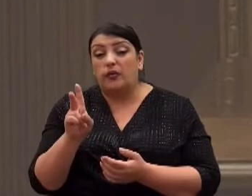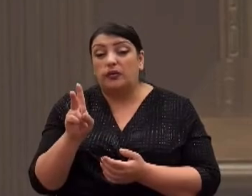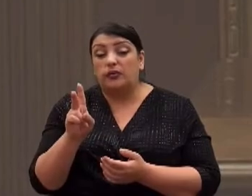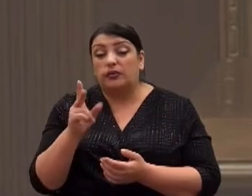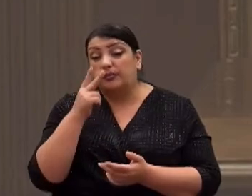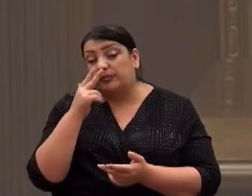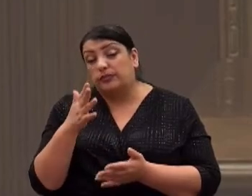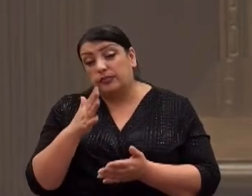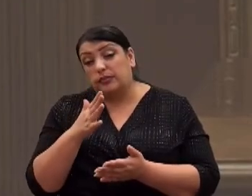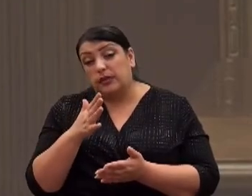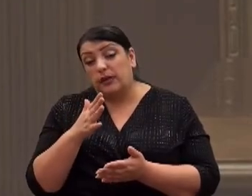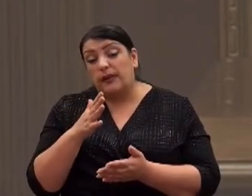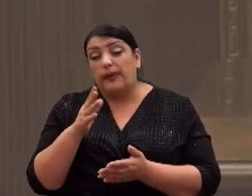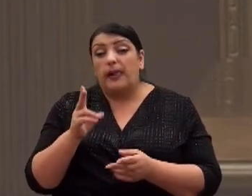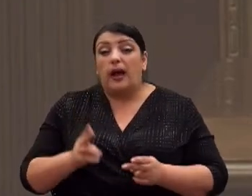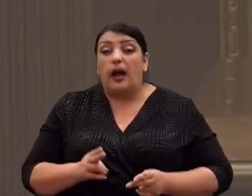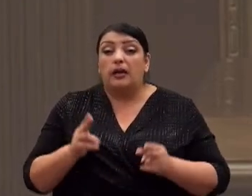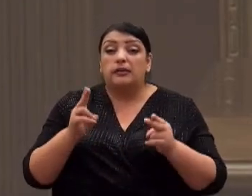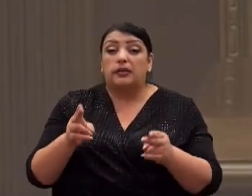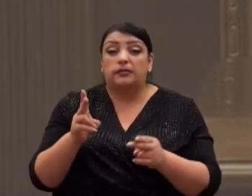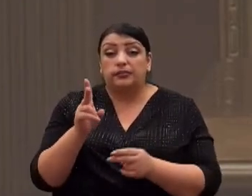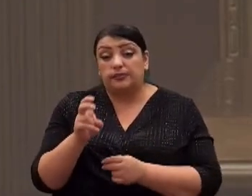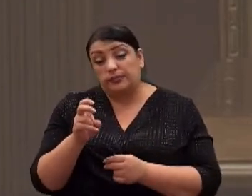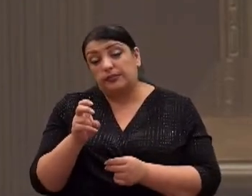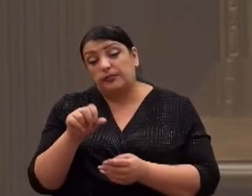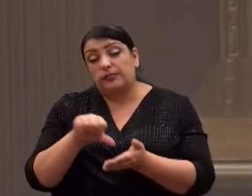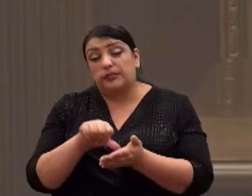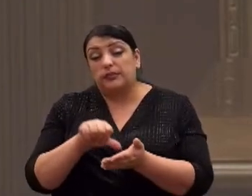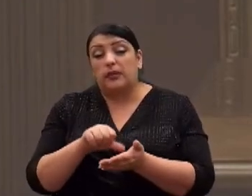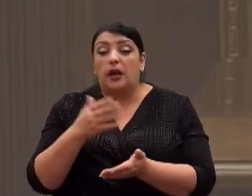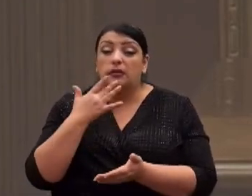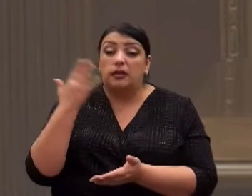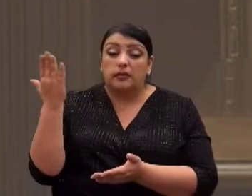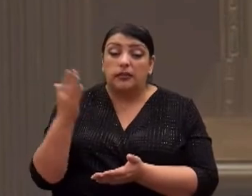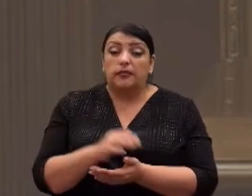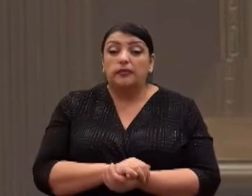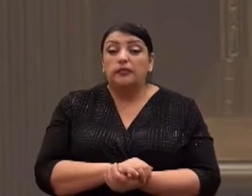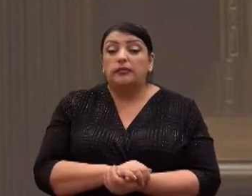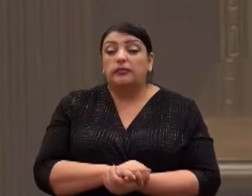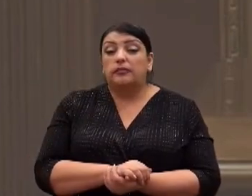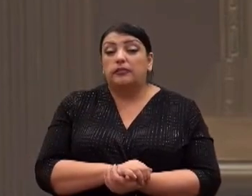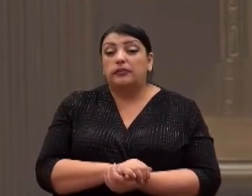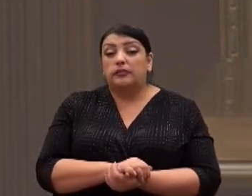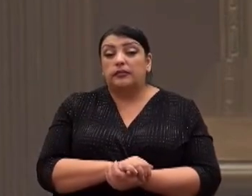ենթադրյալ հանցանք կատարած անձը գտնվում է արտերկրում,